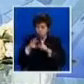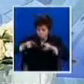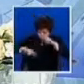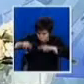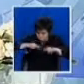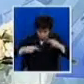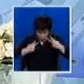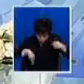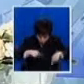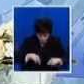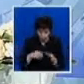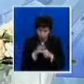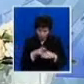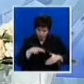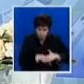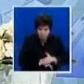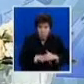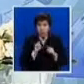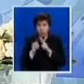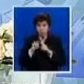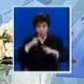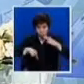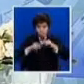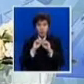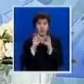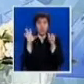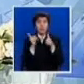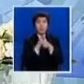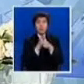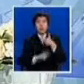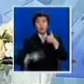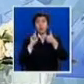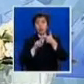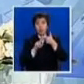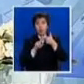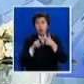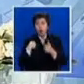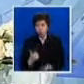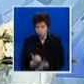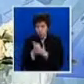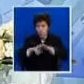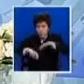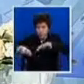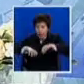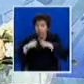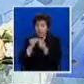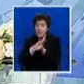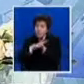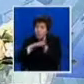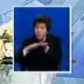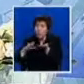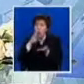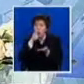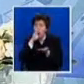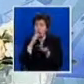ในเรื่องของอาวุธประการที่ 2ก็คือว่าเราจำเป็นที่จะต้องช่วยจัดระเบียบเพราะว่าถ้ามีการชุมนุมและก็มี